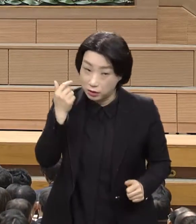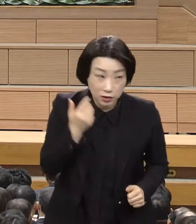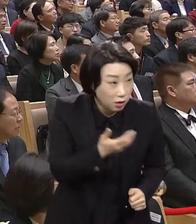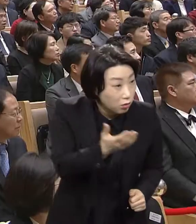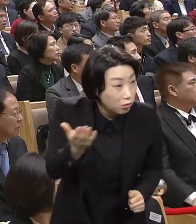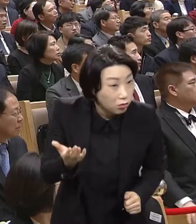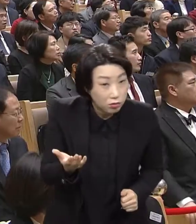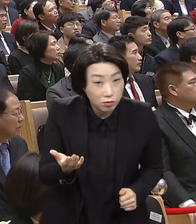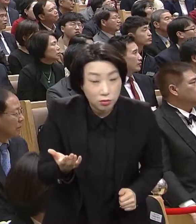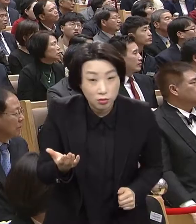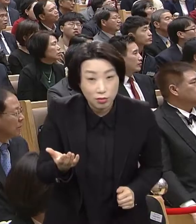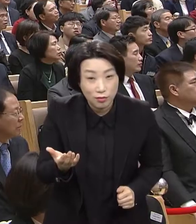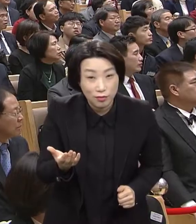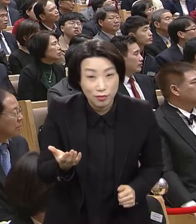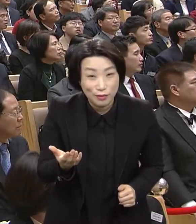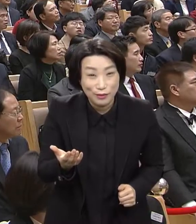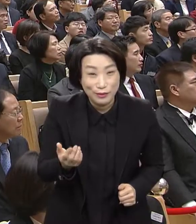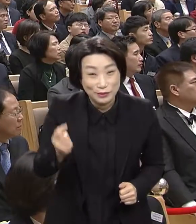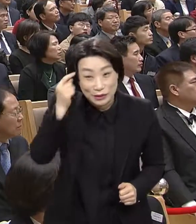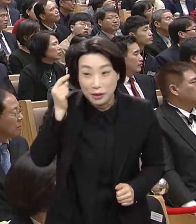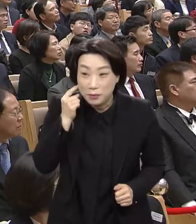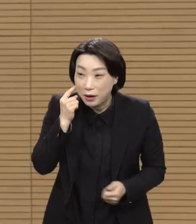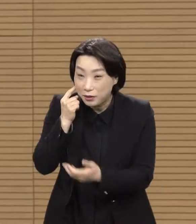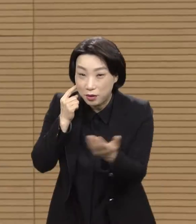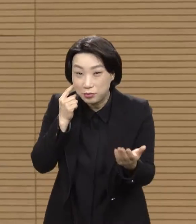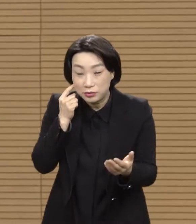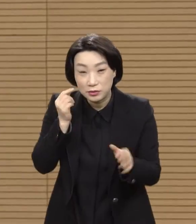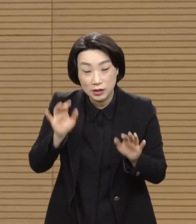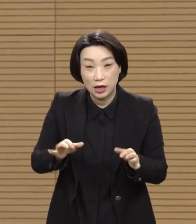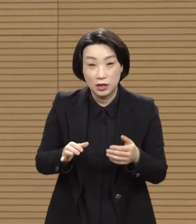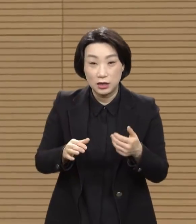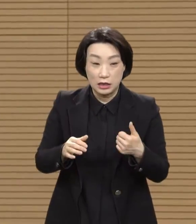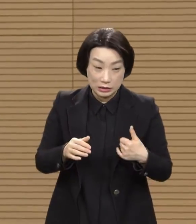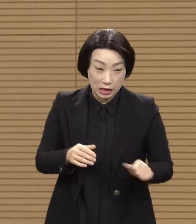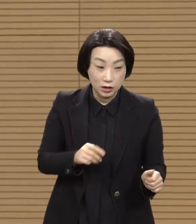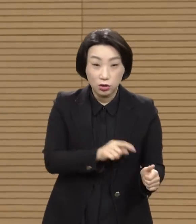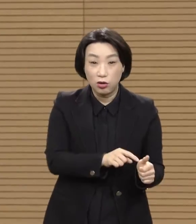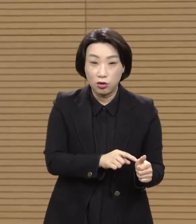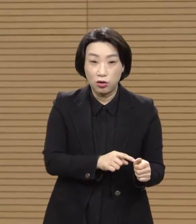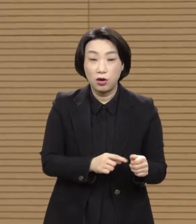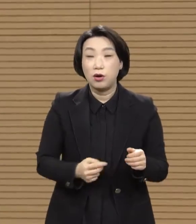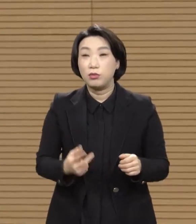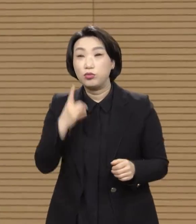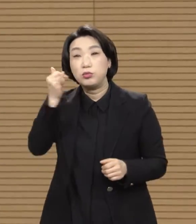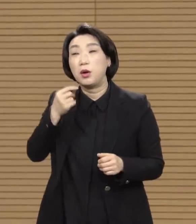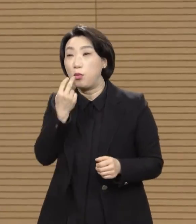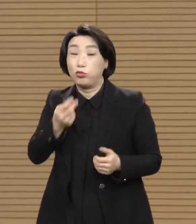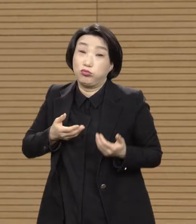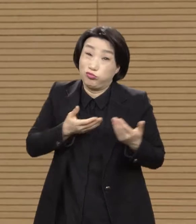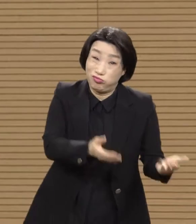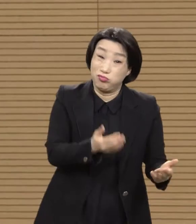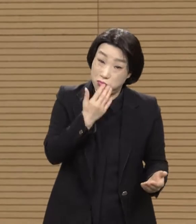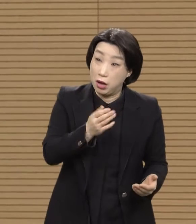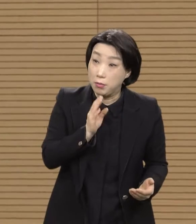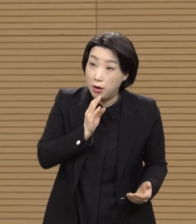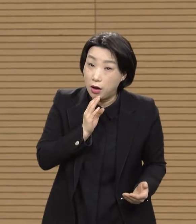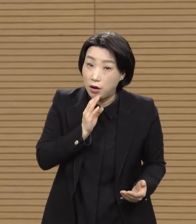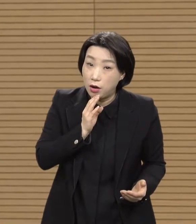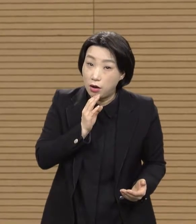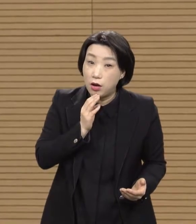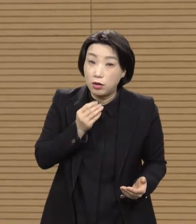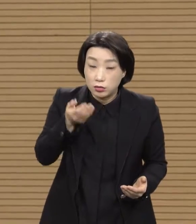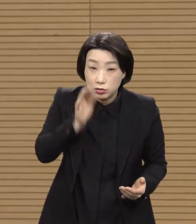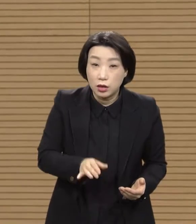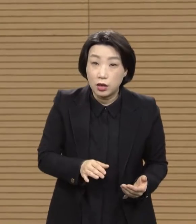있겠습니까? 잘 들어야 돼. 자식을 위해서 부모가 뭐 자기 목숨 줄 수 있겠죠. 어?